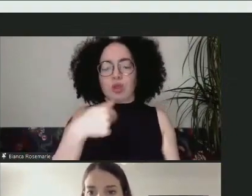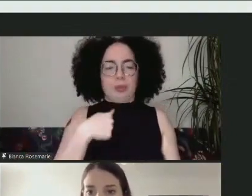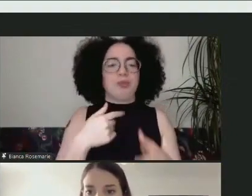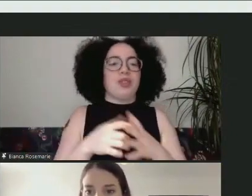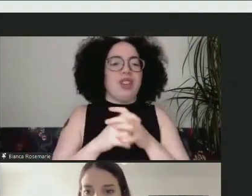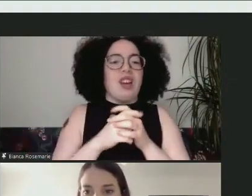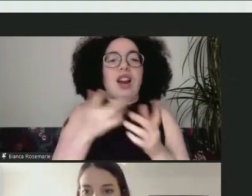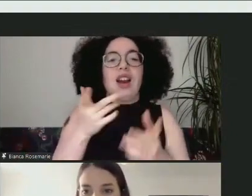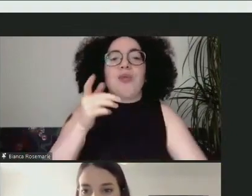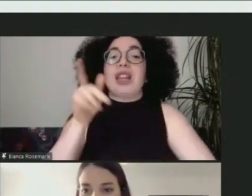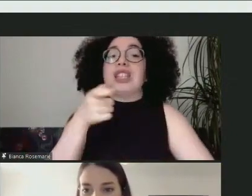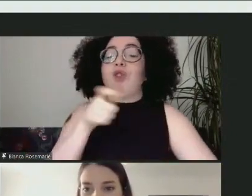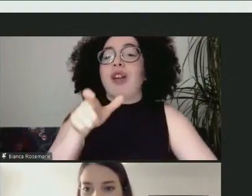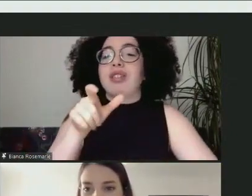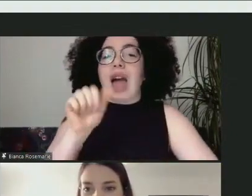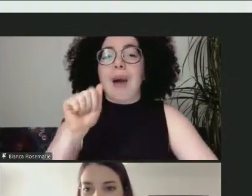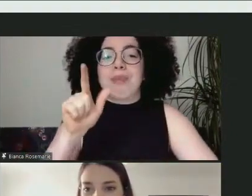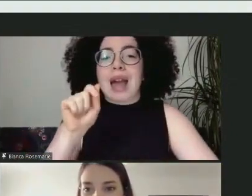Okay.